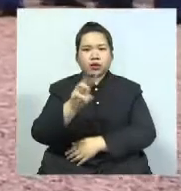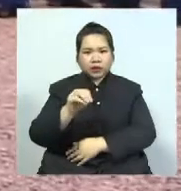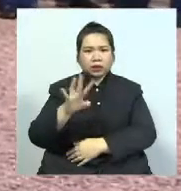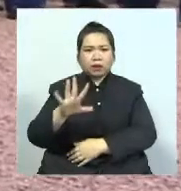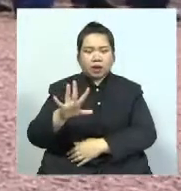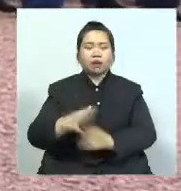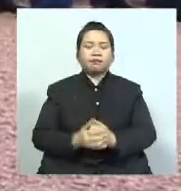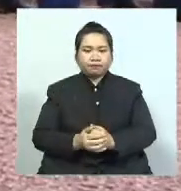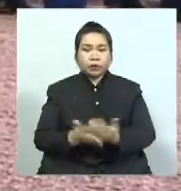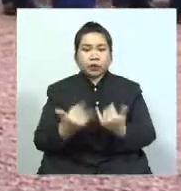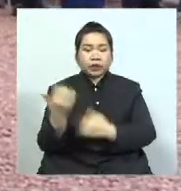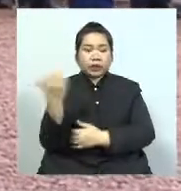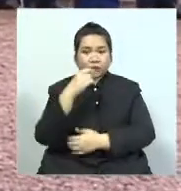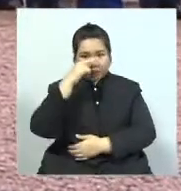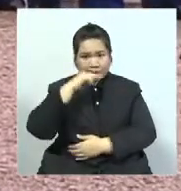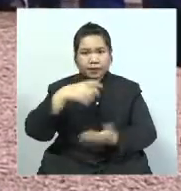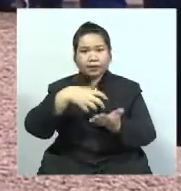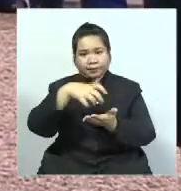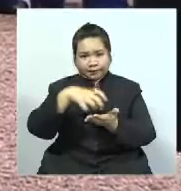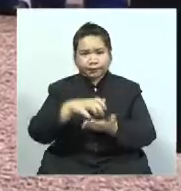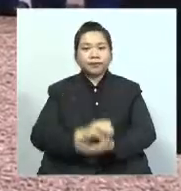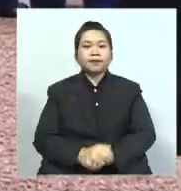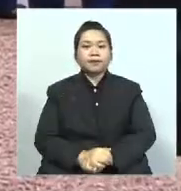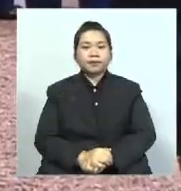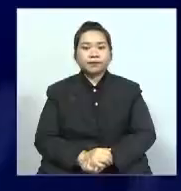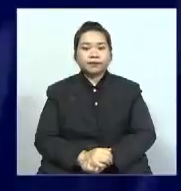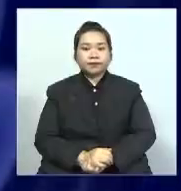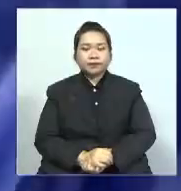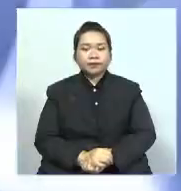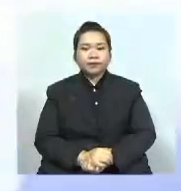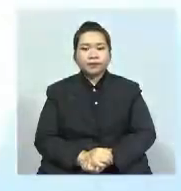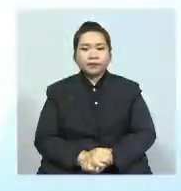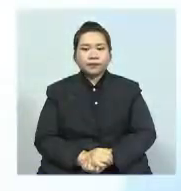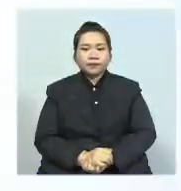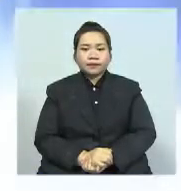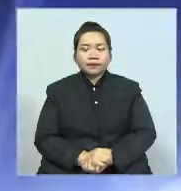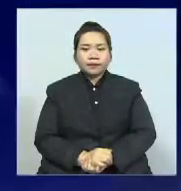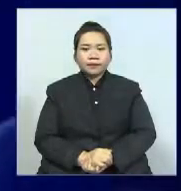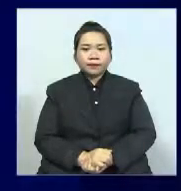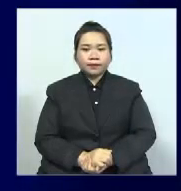ทรทัศน์รวมการเฉพาะกิจแห่งประเทศไทยรายงาน